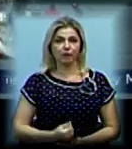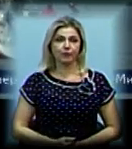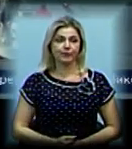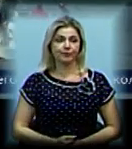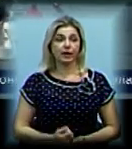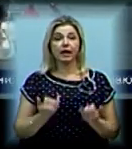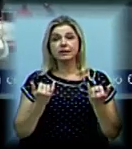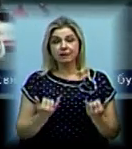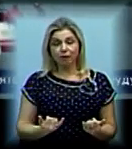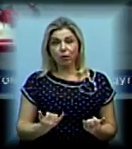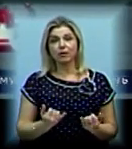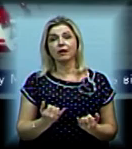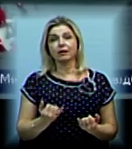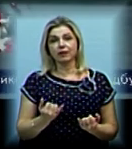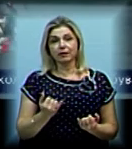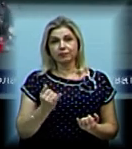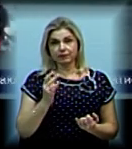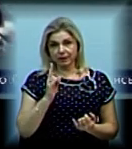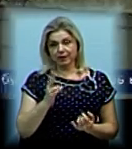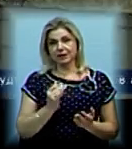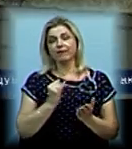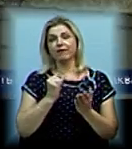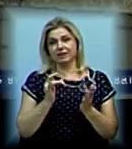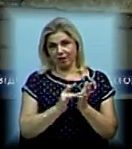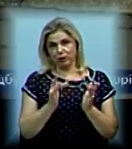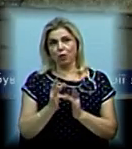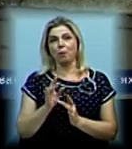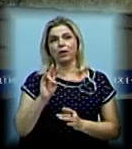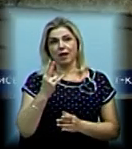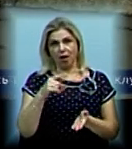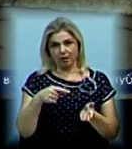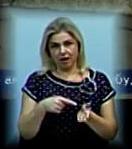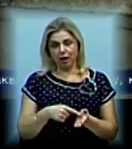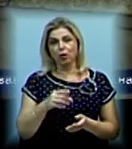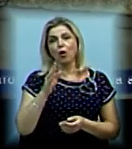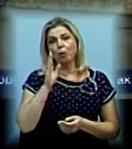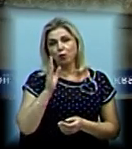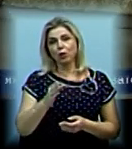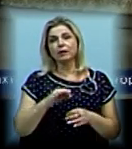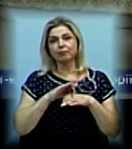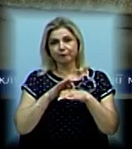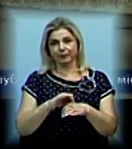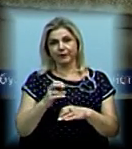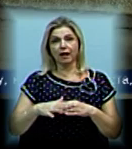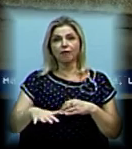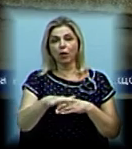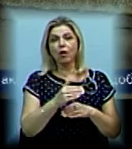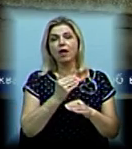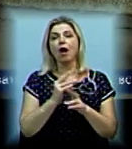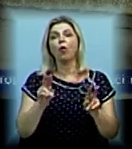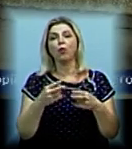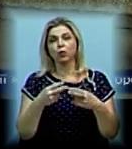і сьогодні гонка Святому Миколаєву буде проходити на акваторії яхт-клуба,